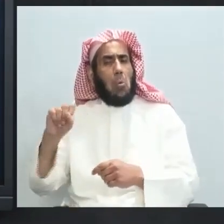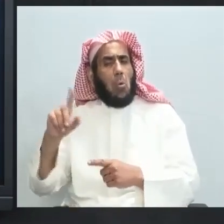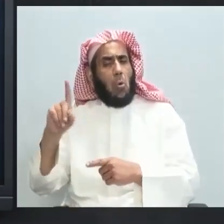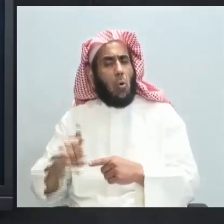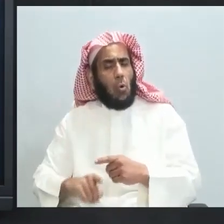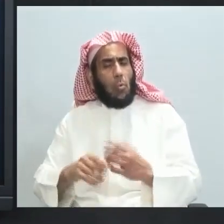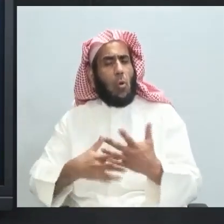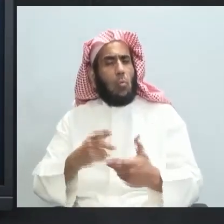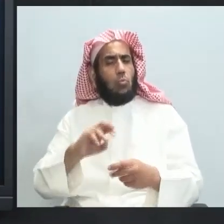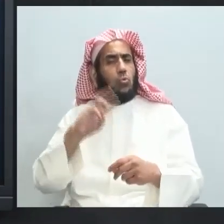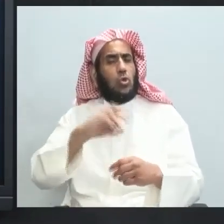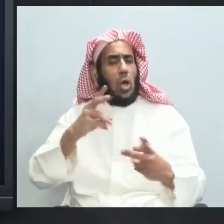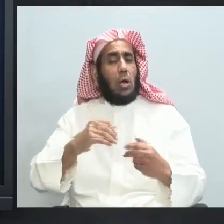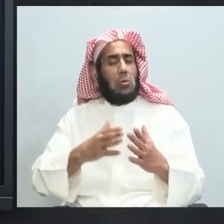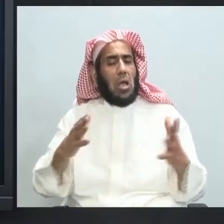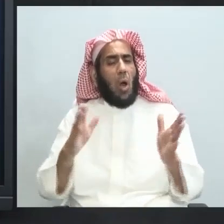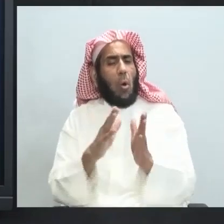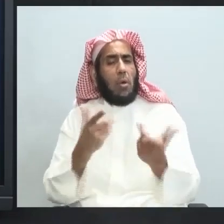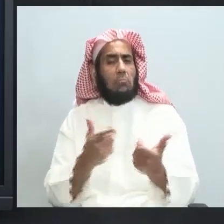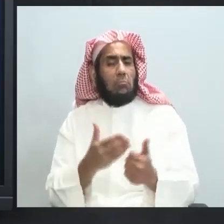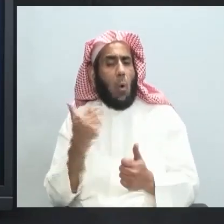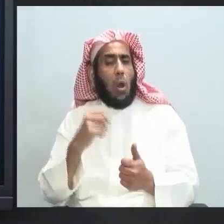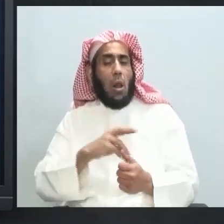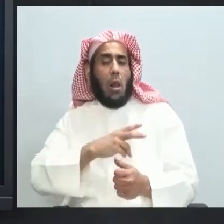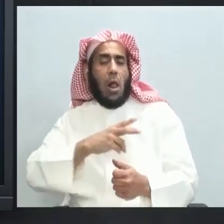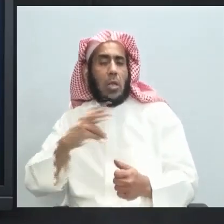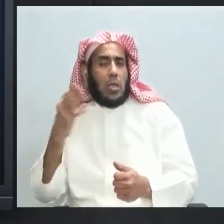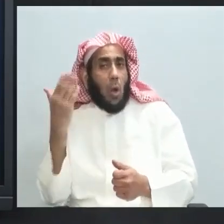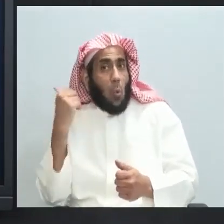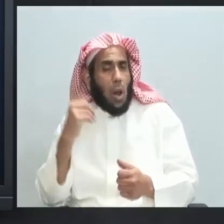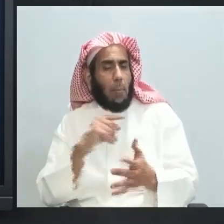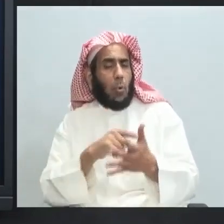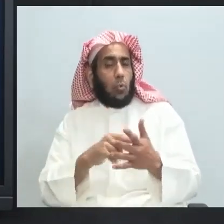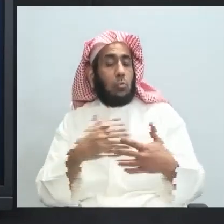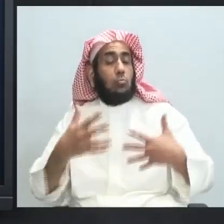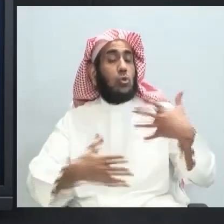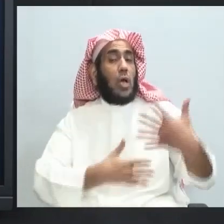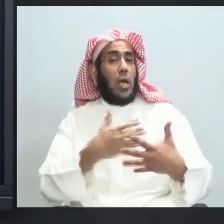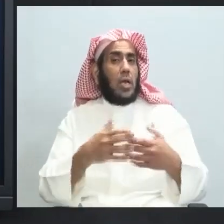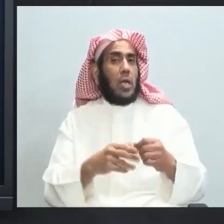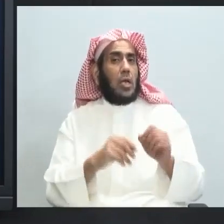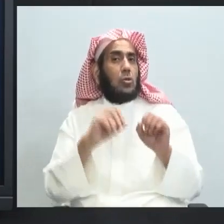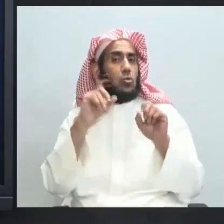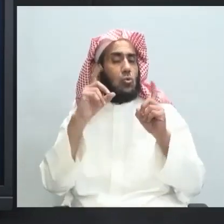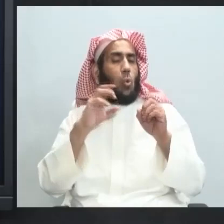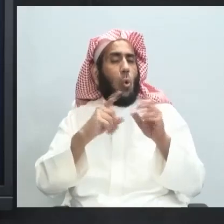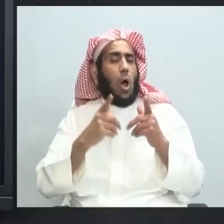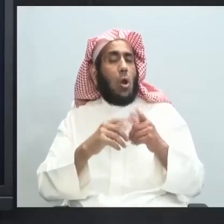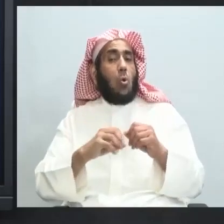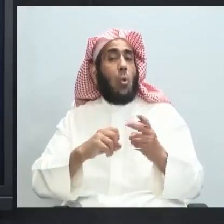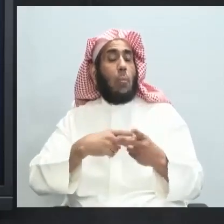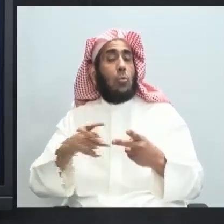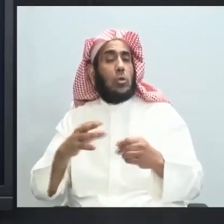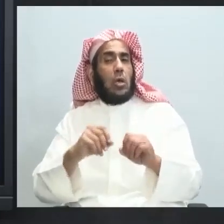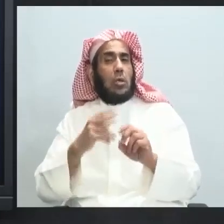سواء كبيره ام صغيره اح ذكرنا العديد من النقاط ذكرنا مشاركه الصور والمنتجات من خلال